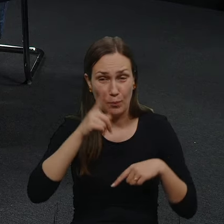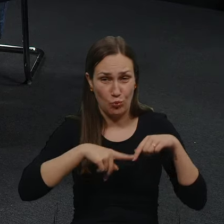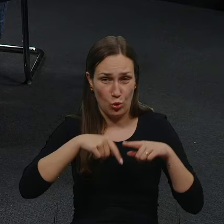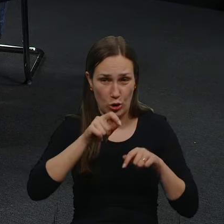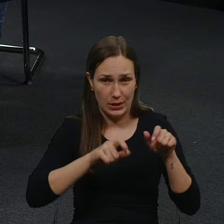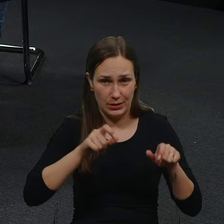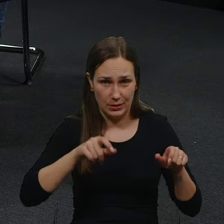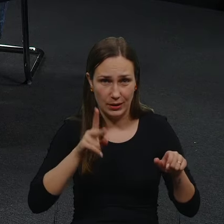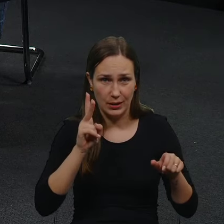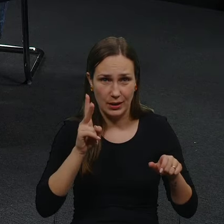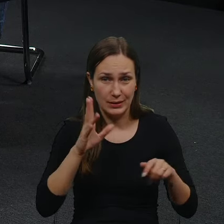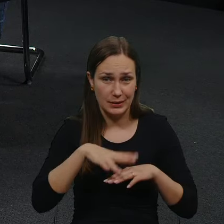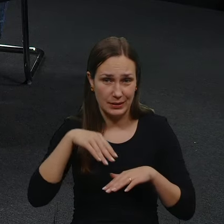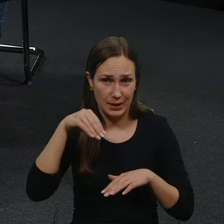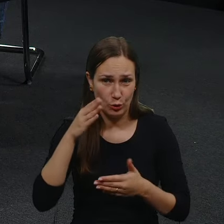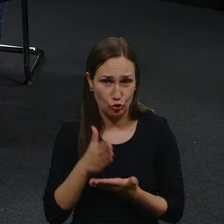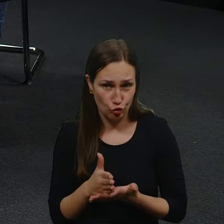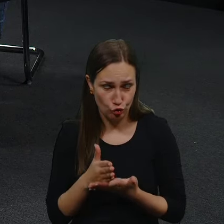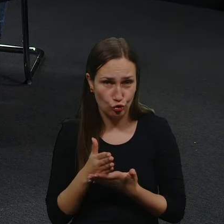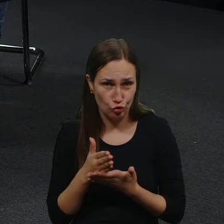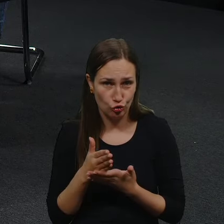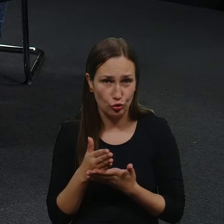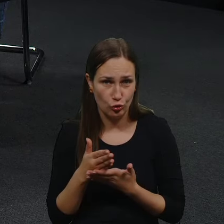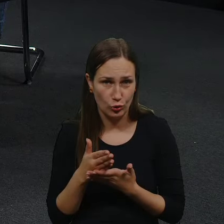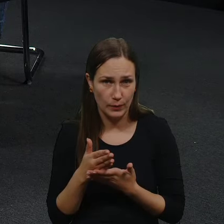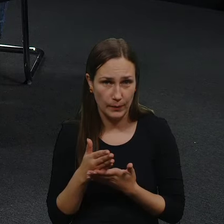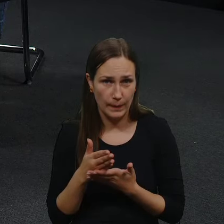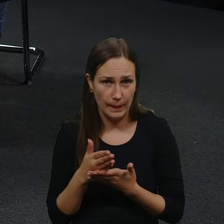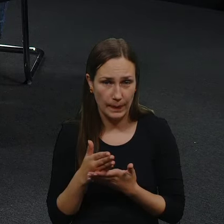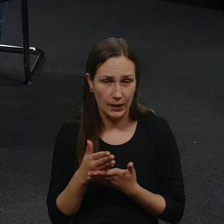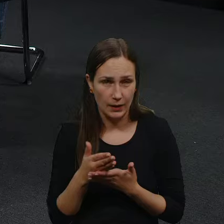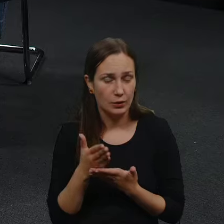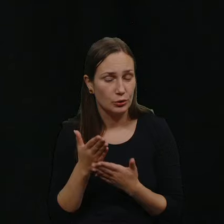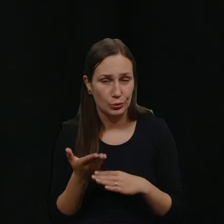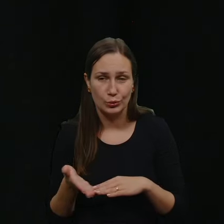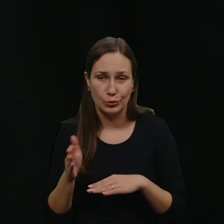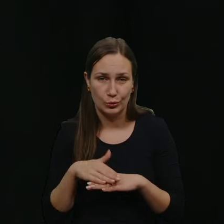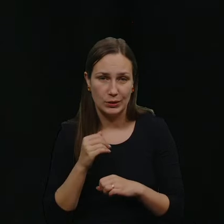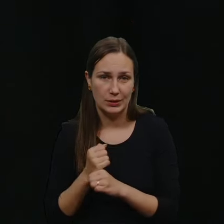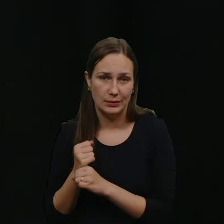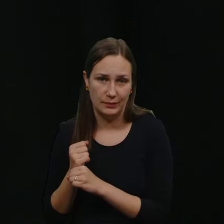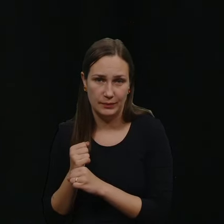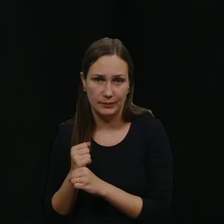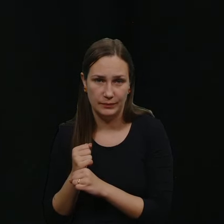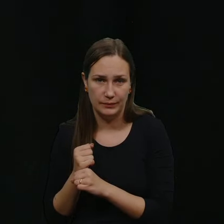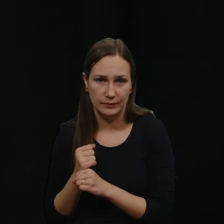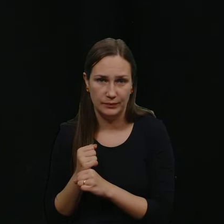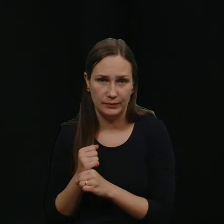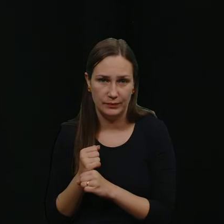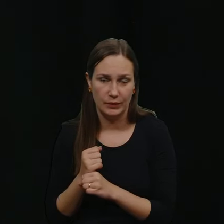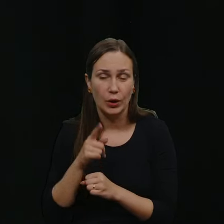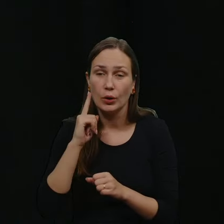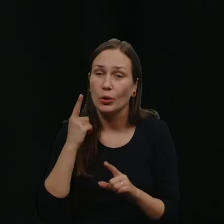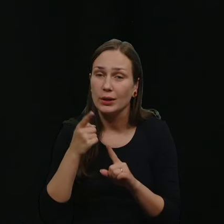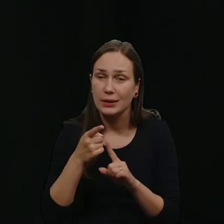politikai, esantys irgi Seime, mažumos vyriausybė dirbti yra labai sudėtinga. Praktiškai neįmanoma įgyvendinti